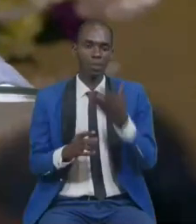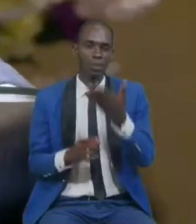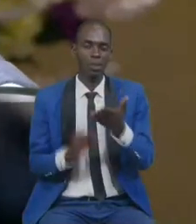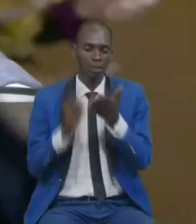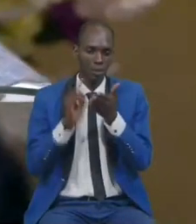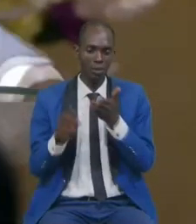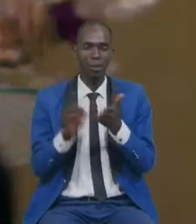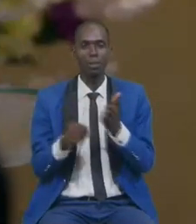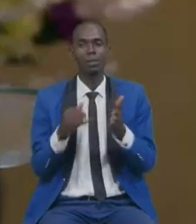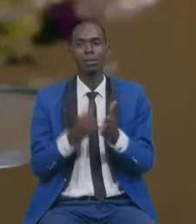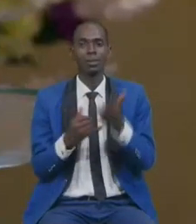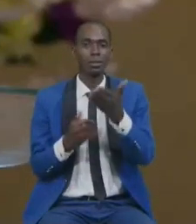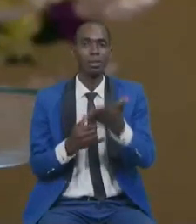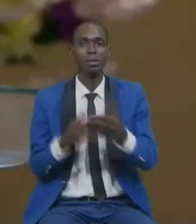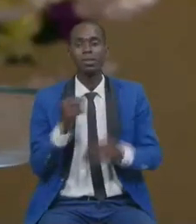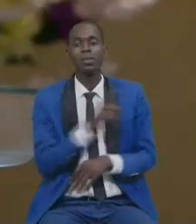Examine-toi.